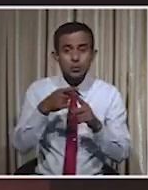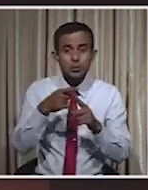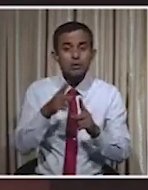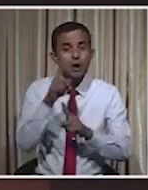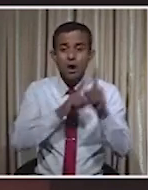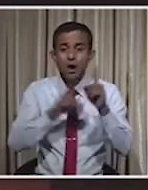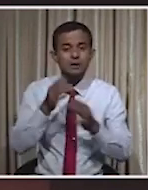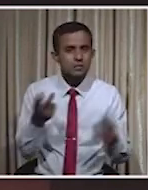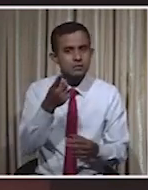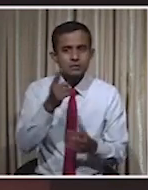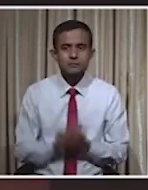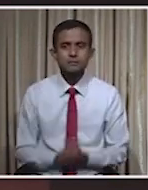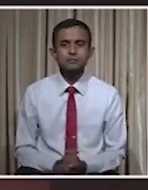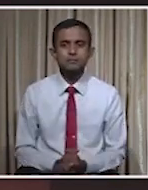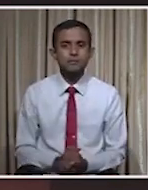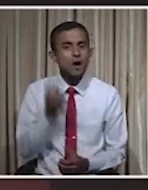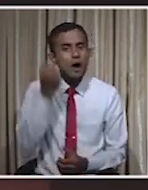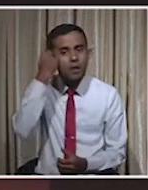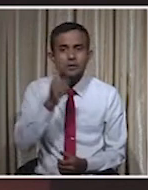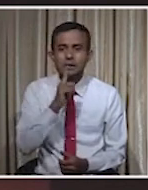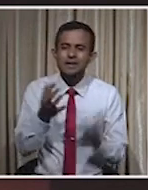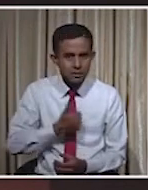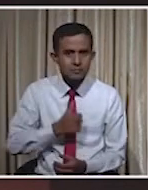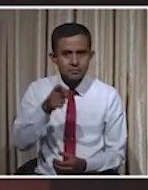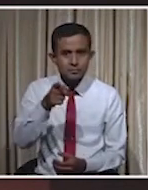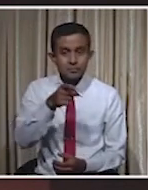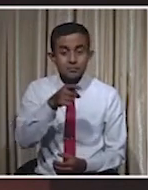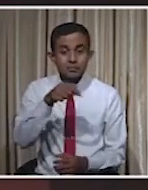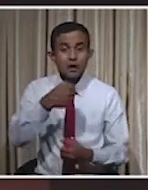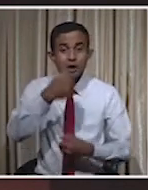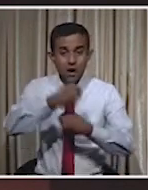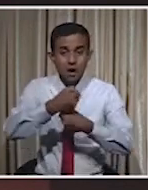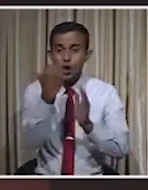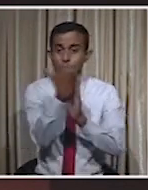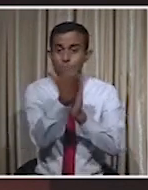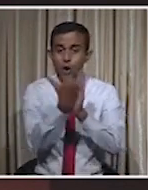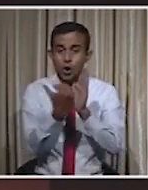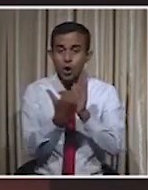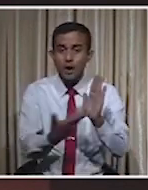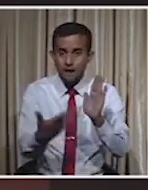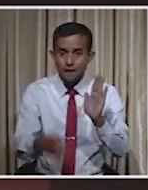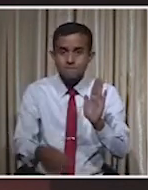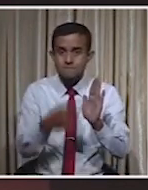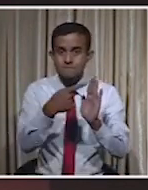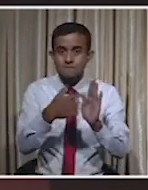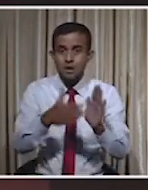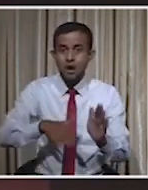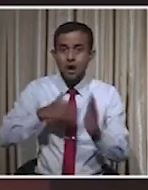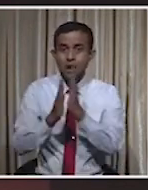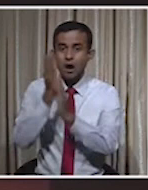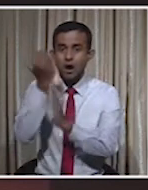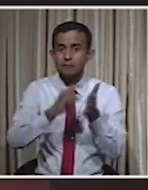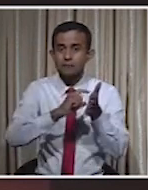කතා කිරීමේ නිදහසක් නැද්ද? අදහස් ඉදිරිපත් කිරීමේ නිදහසක් නැද්ද? ආණ්ඩු ක්‍රම ව්‍යවස්ථාවේ සඳහන් වී තිබෙන මූලික